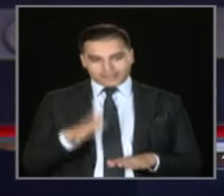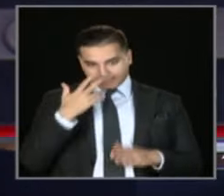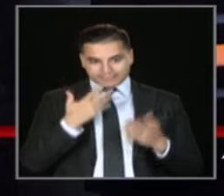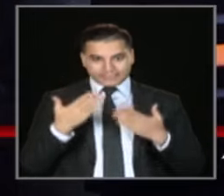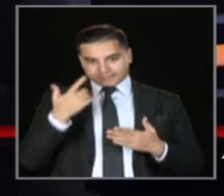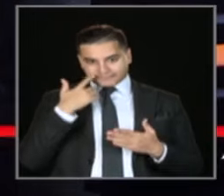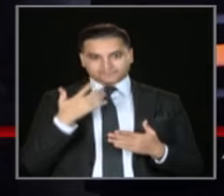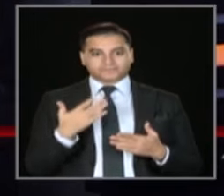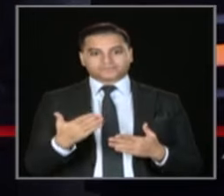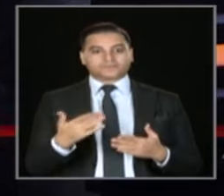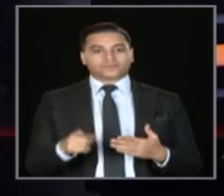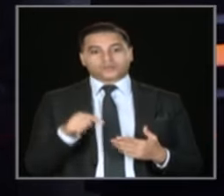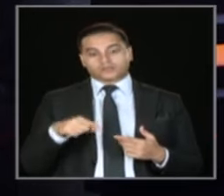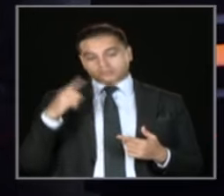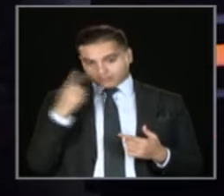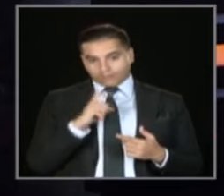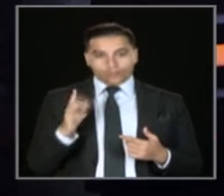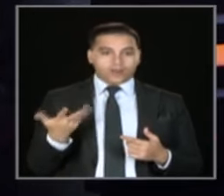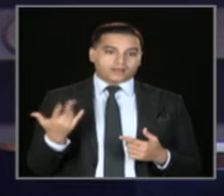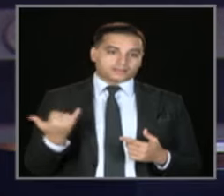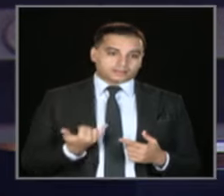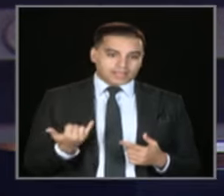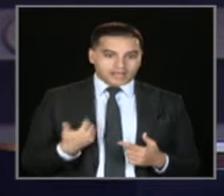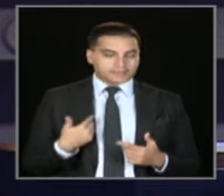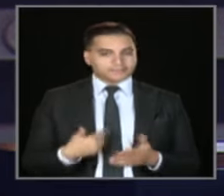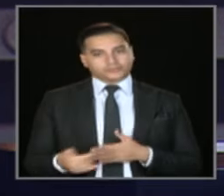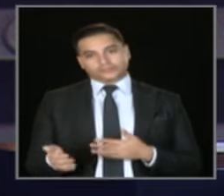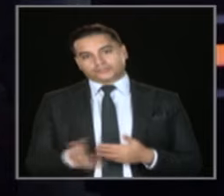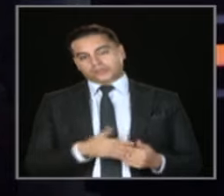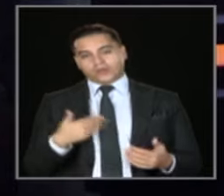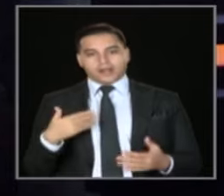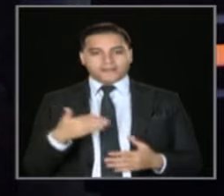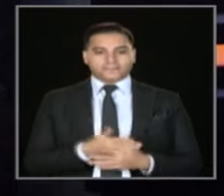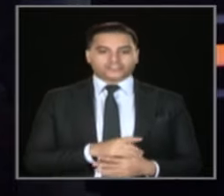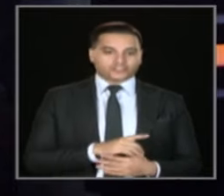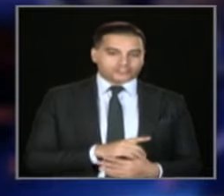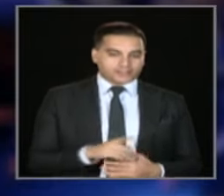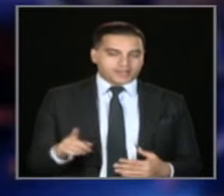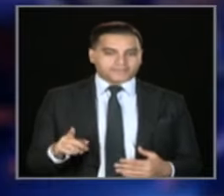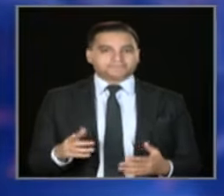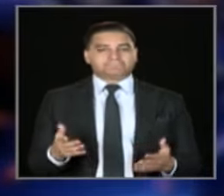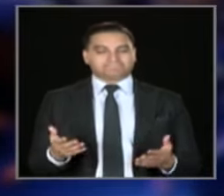القرن. سؤال صعب ولا سهل؟ لا ماليش دعوة. لا أتدخل. يلا بينا. يلا بينا.